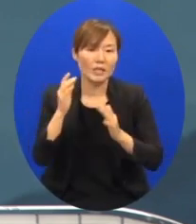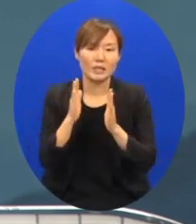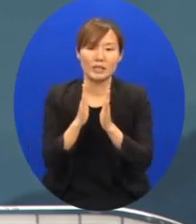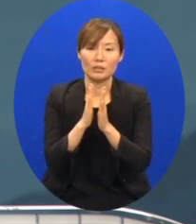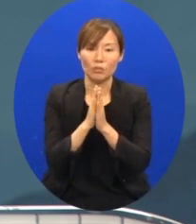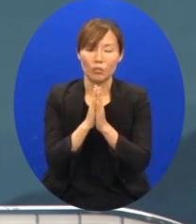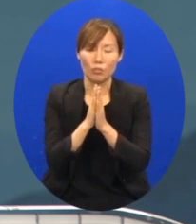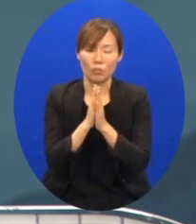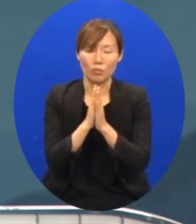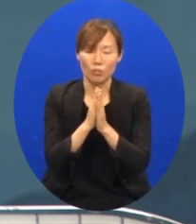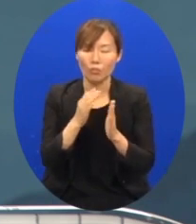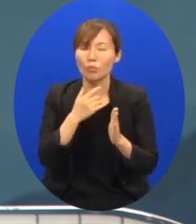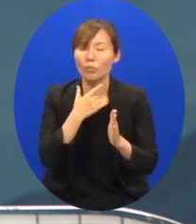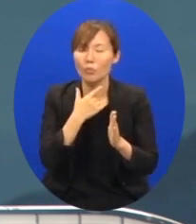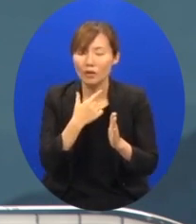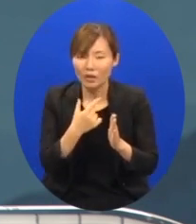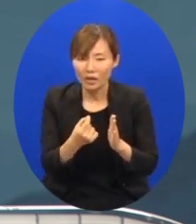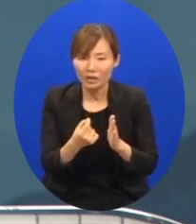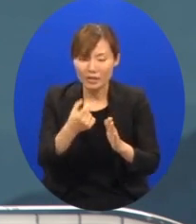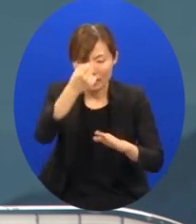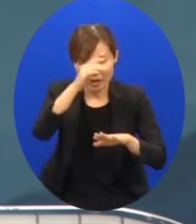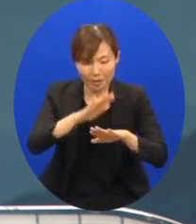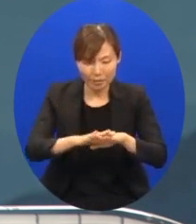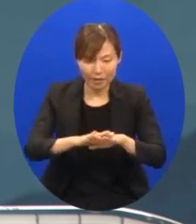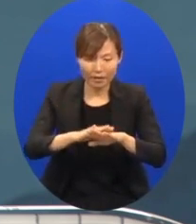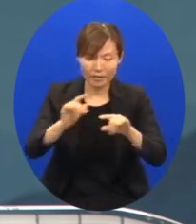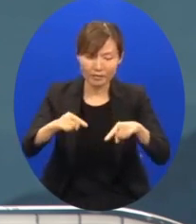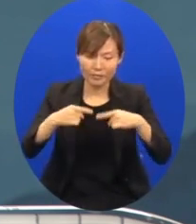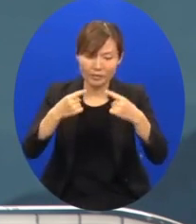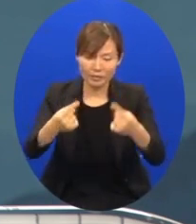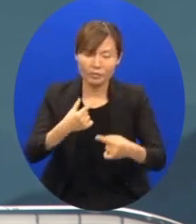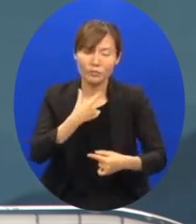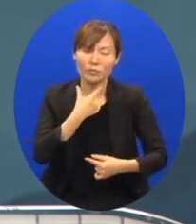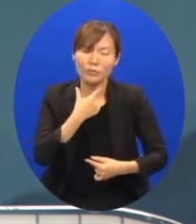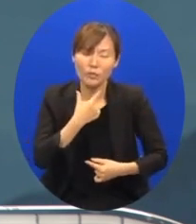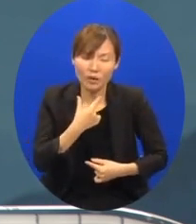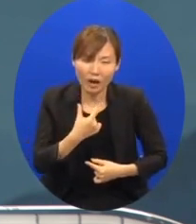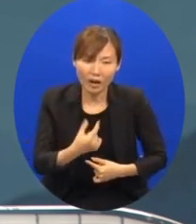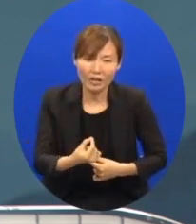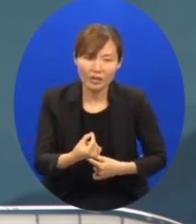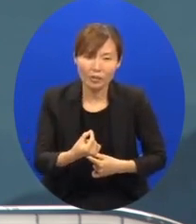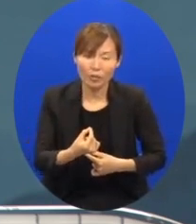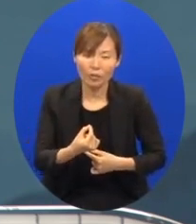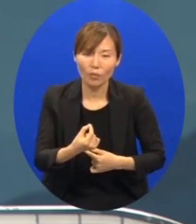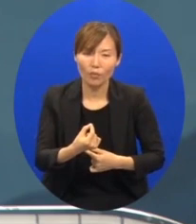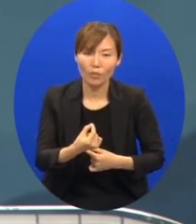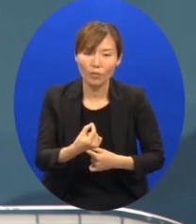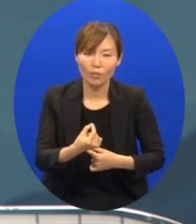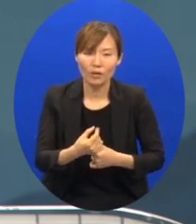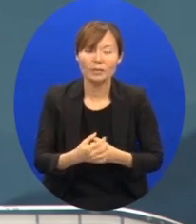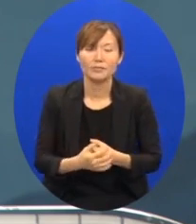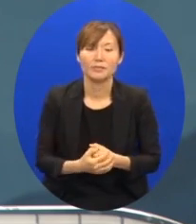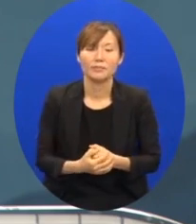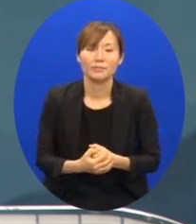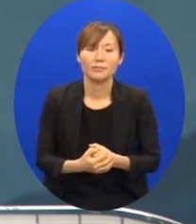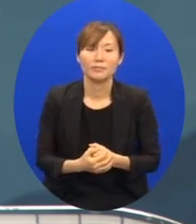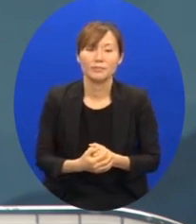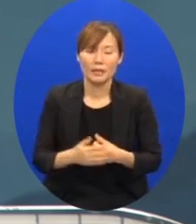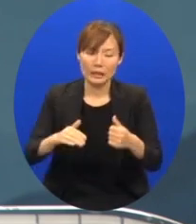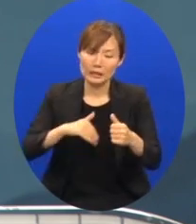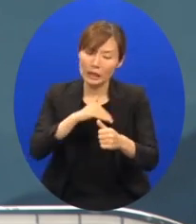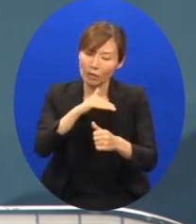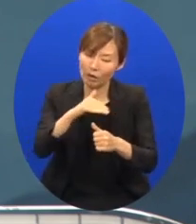했고 그래도 예배를 드릴 교회의 나 보려고 했었기 때문에 그냥 그만큼 이 정도가 되는 거예요 그러나